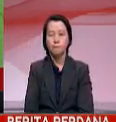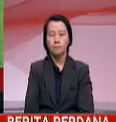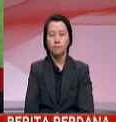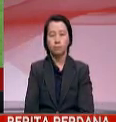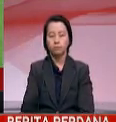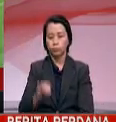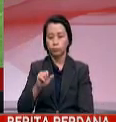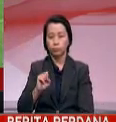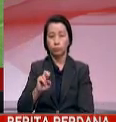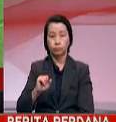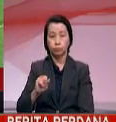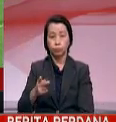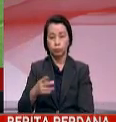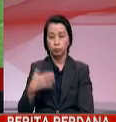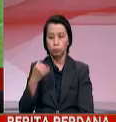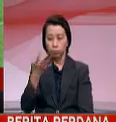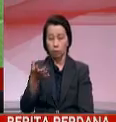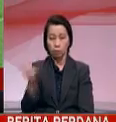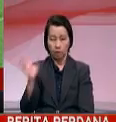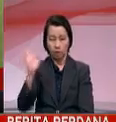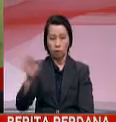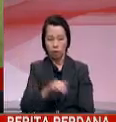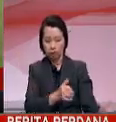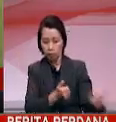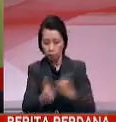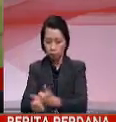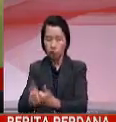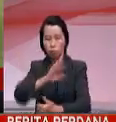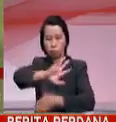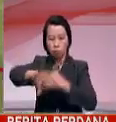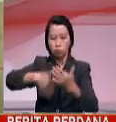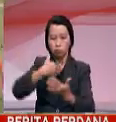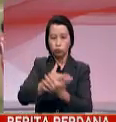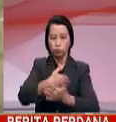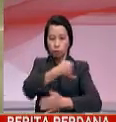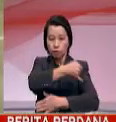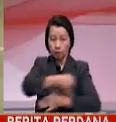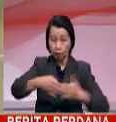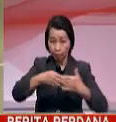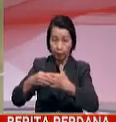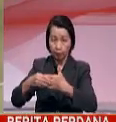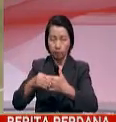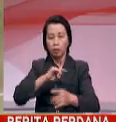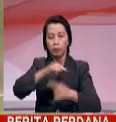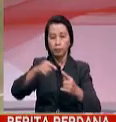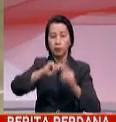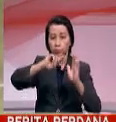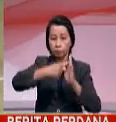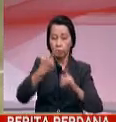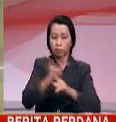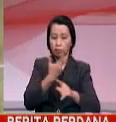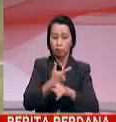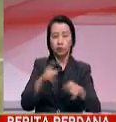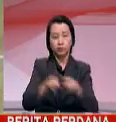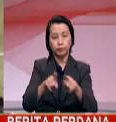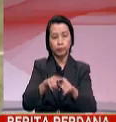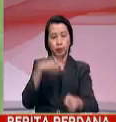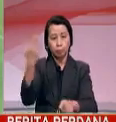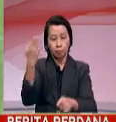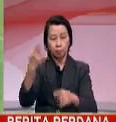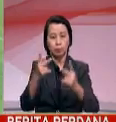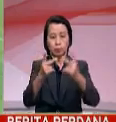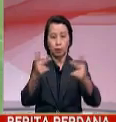Ishak turut memaklumkan mereka akan mematuhi segala garis panduan diperlukan apabila memulakan latihan seperti biasa Khamis